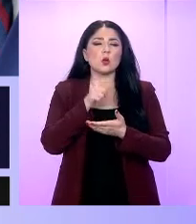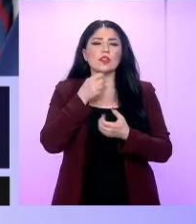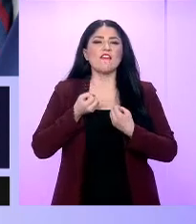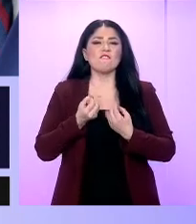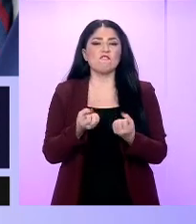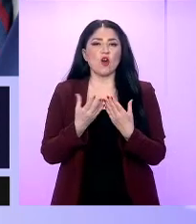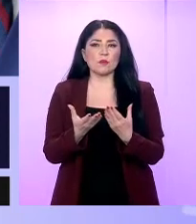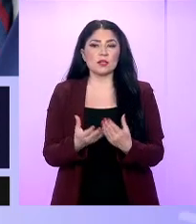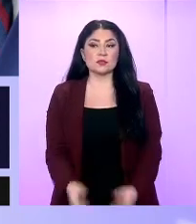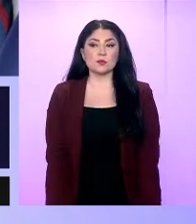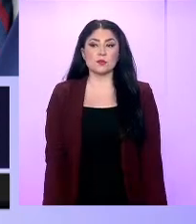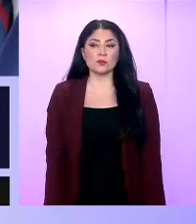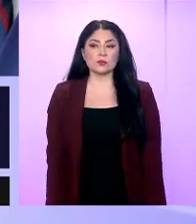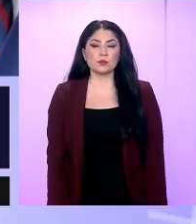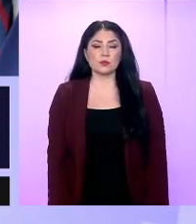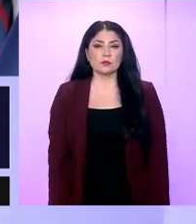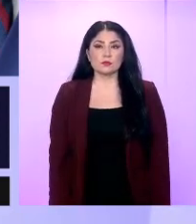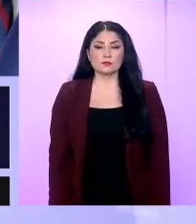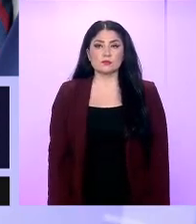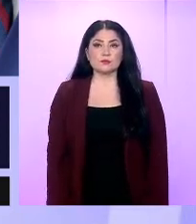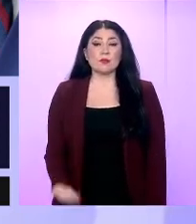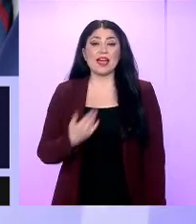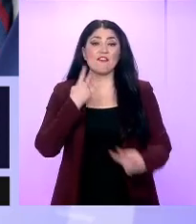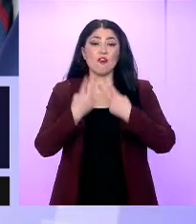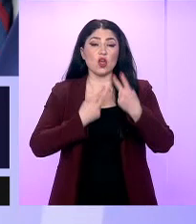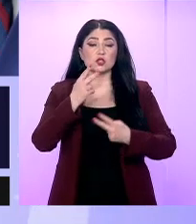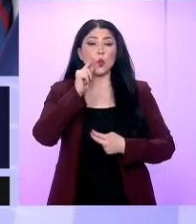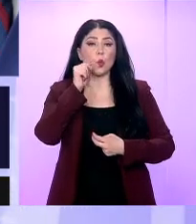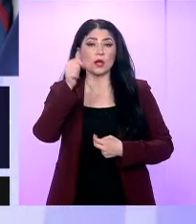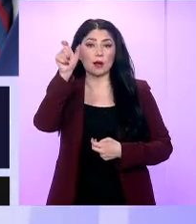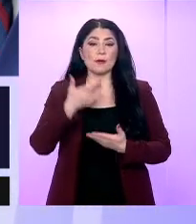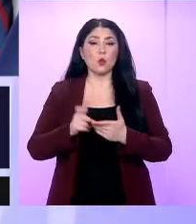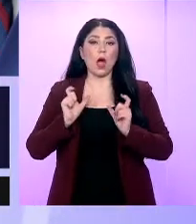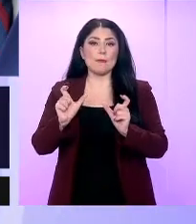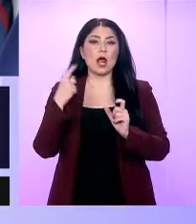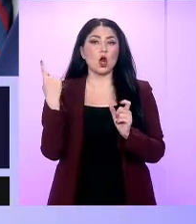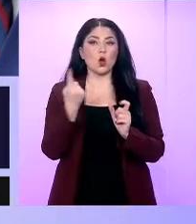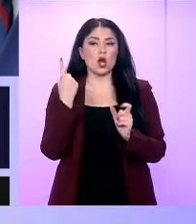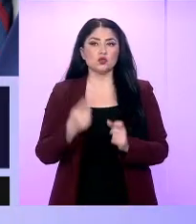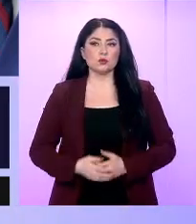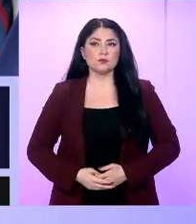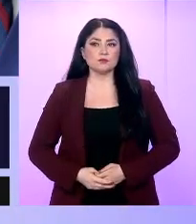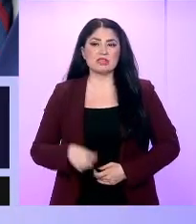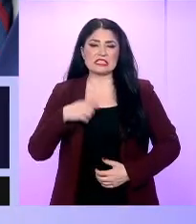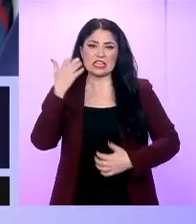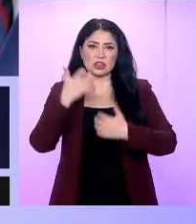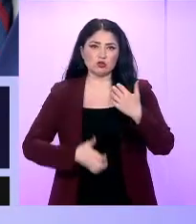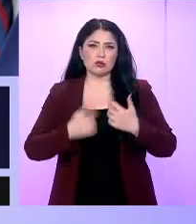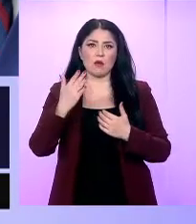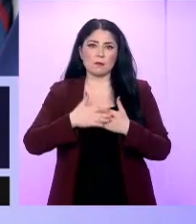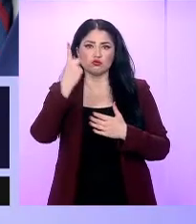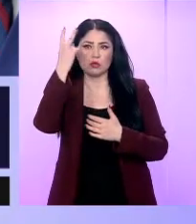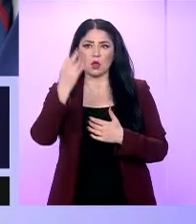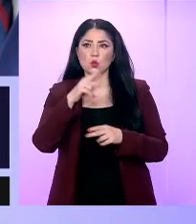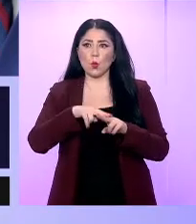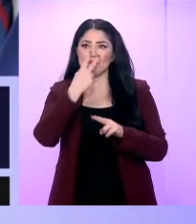un nod de linii de comunicare pe care îl folosesc ucrainenii spre apărarea orașului. Este distrusă practic complet clădirea,